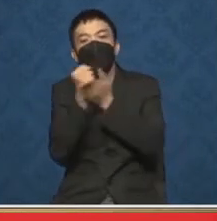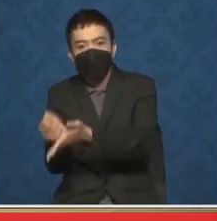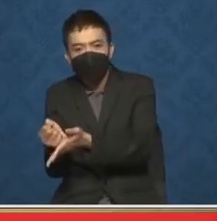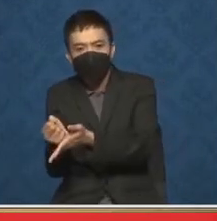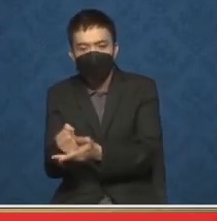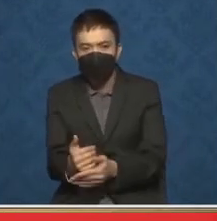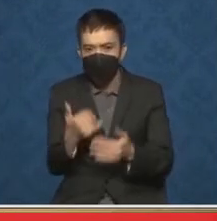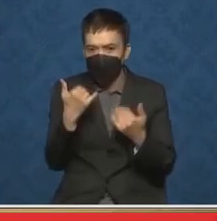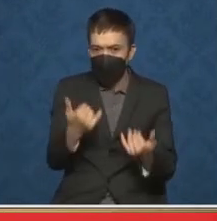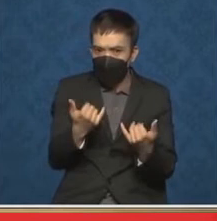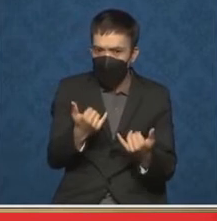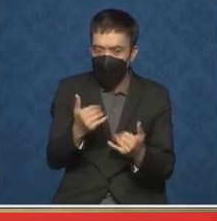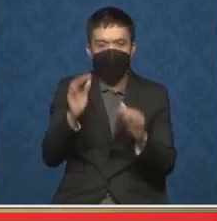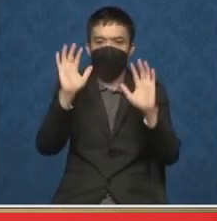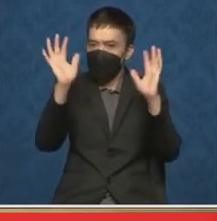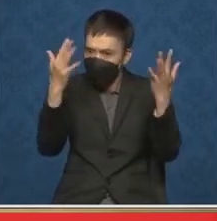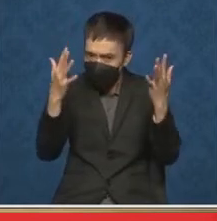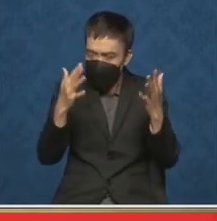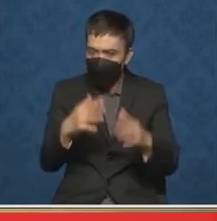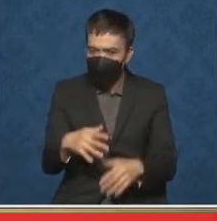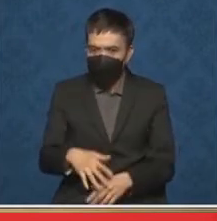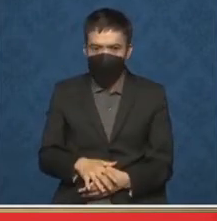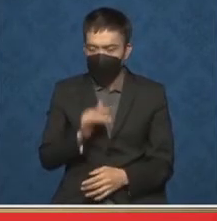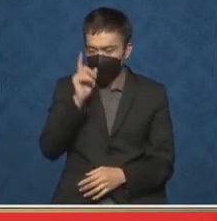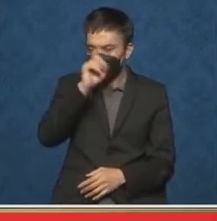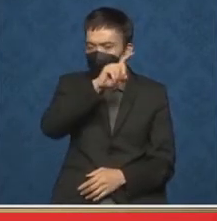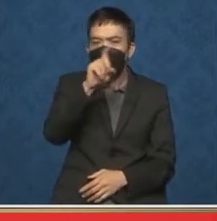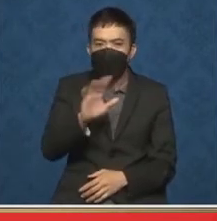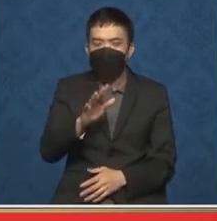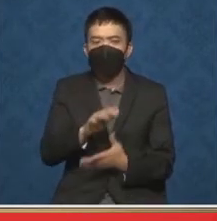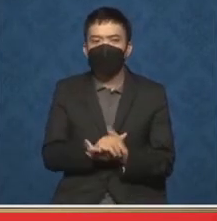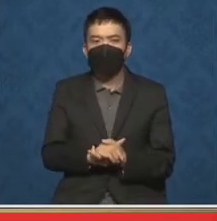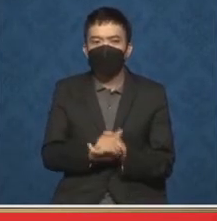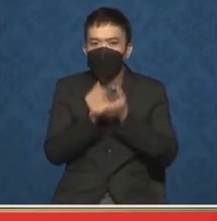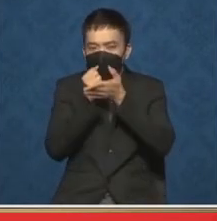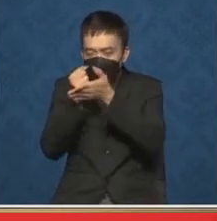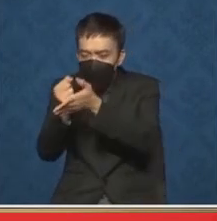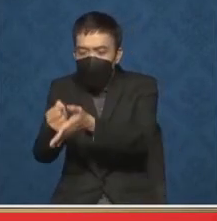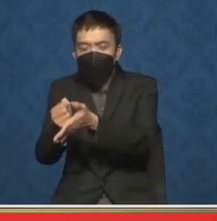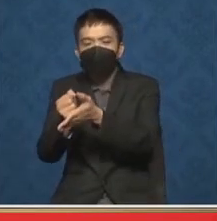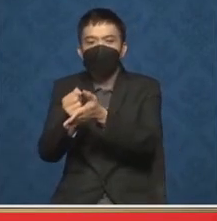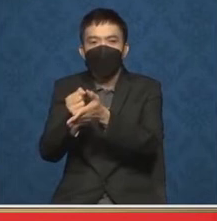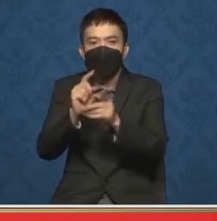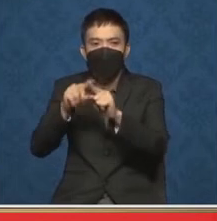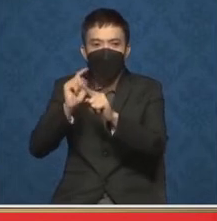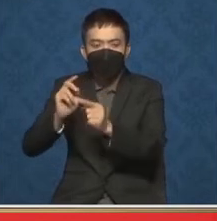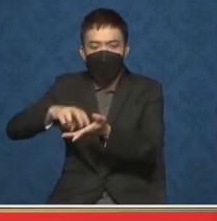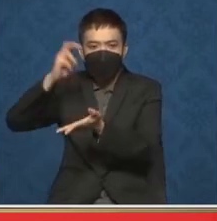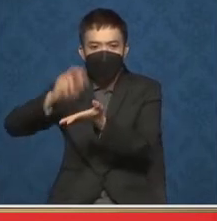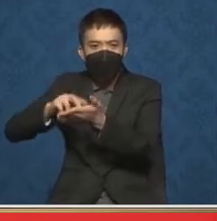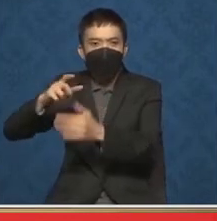วนนี้ไม่มีองคกรใดทคดวาจะตองไปใหควช่วยเหือแล้วก็ไปรัรอง Sydmah